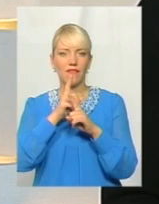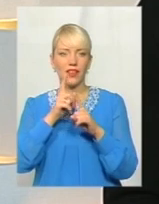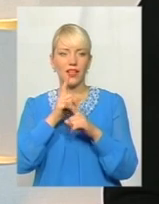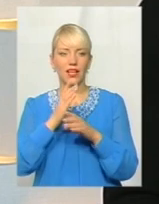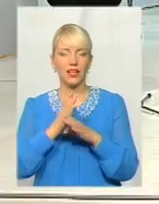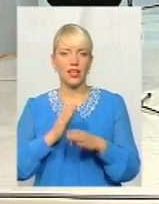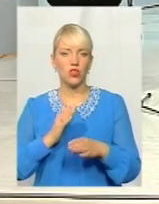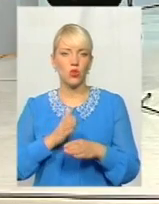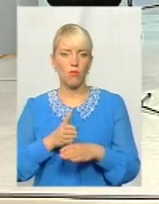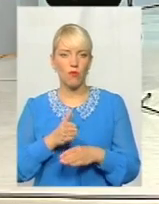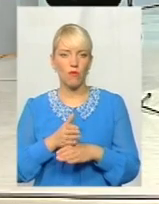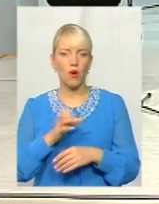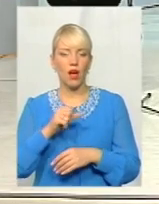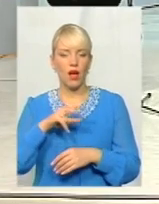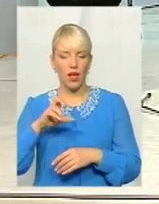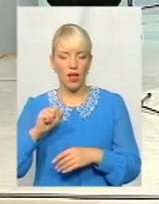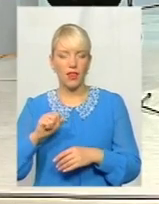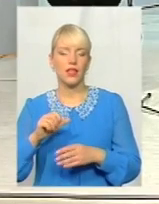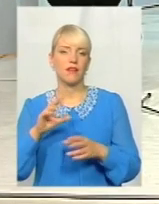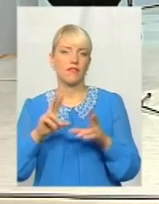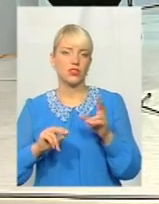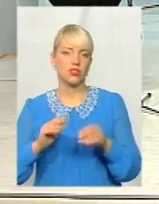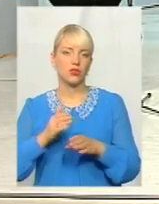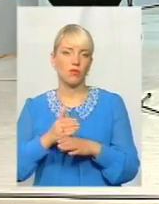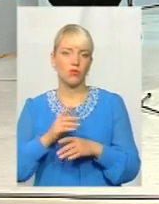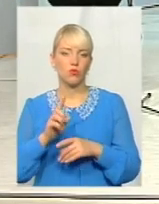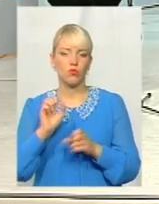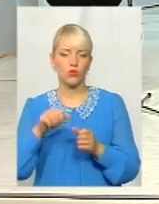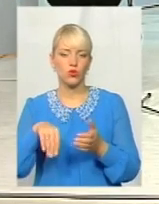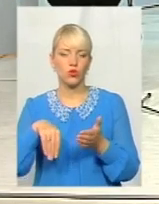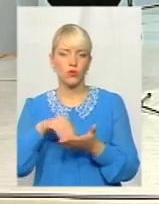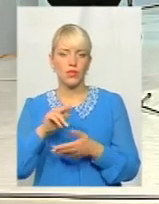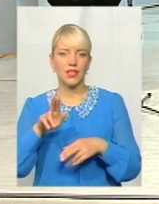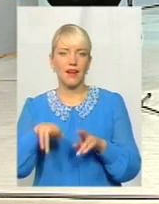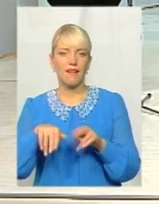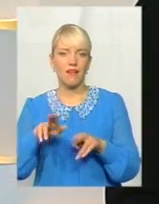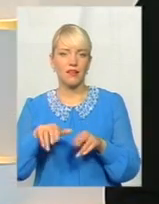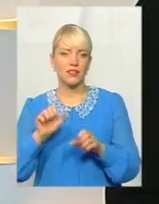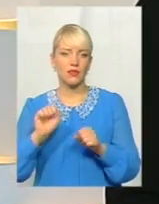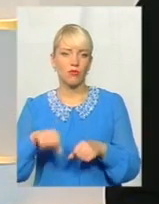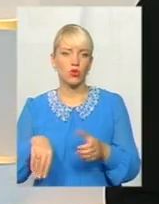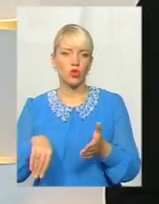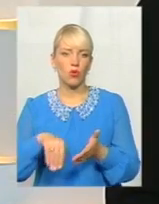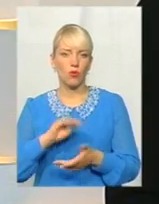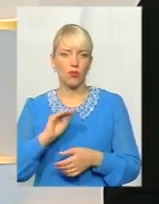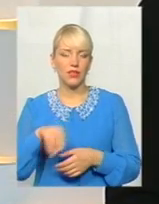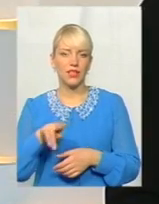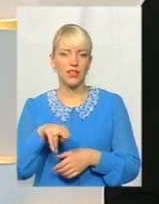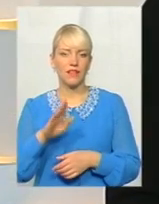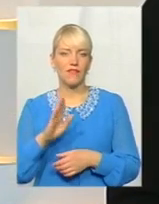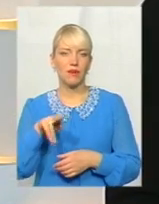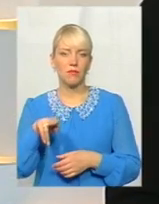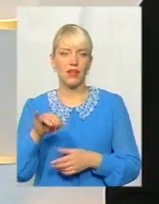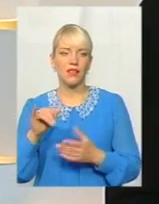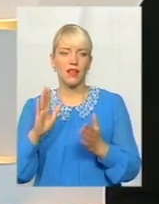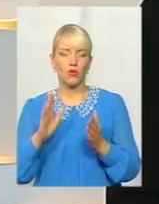є допомога, але все ж таки допомога, тому що ми зможемо купити краски, ми зможемо купити ДВП, на якому ми